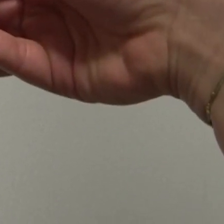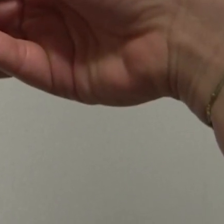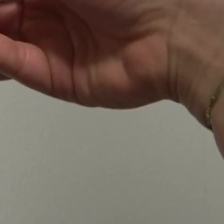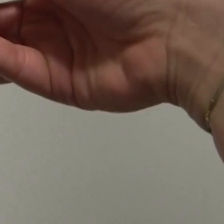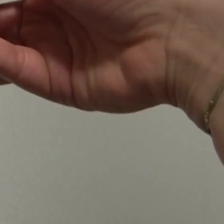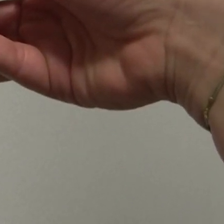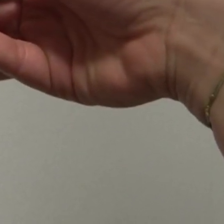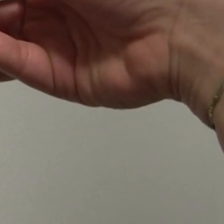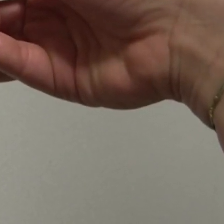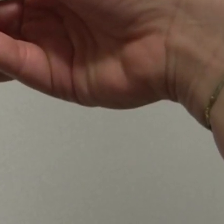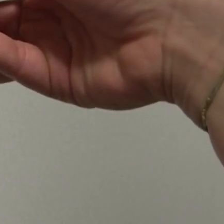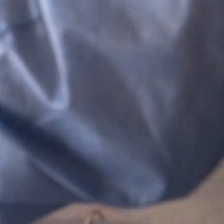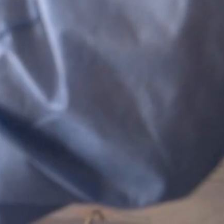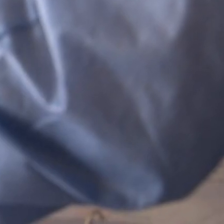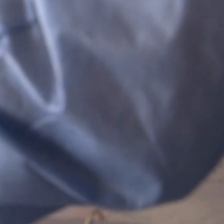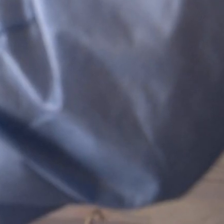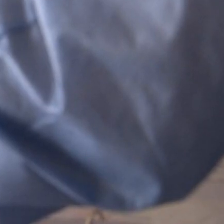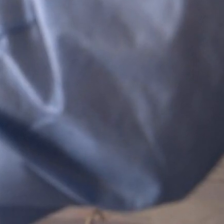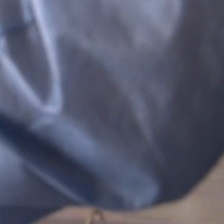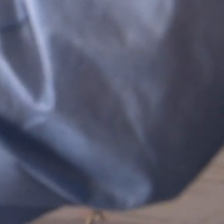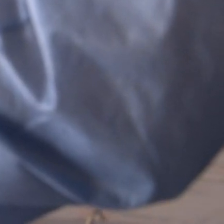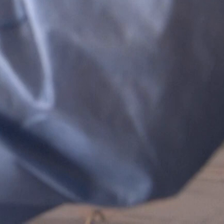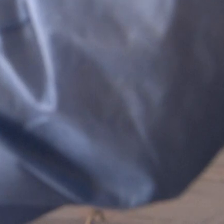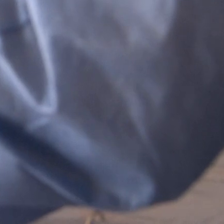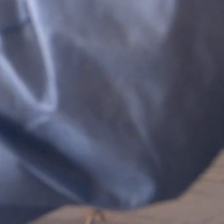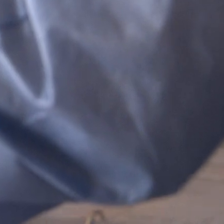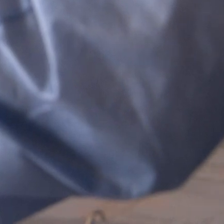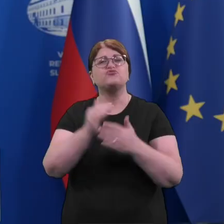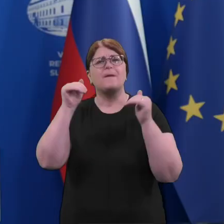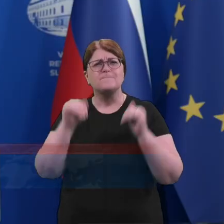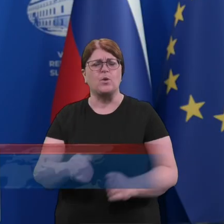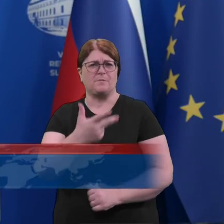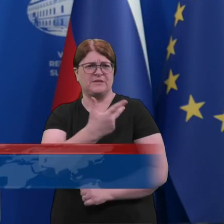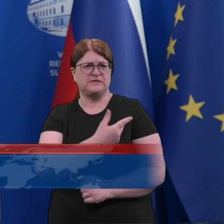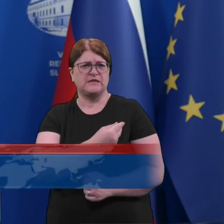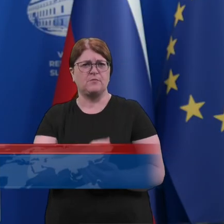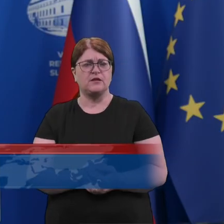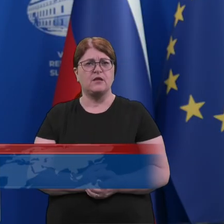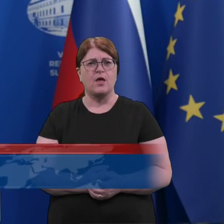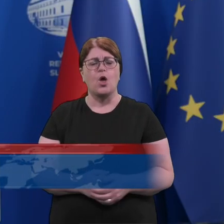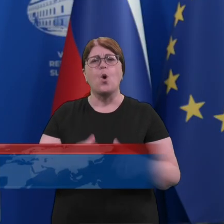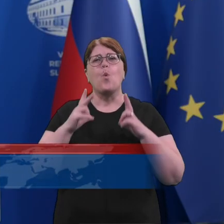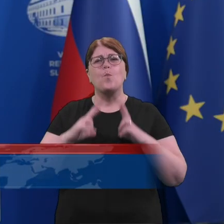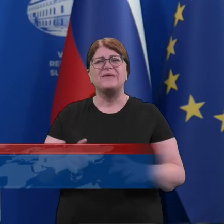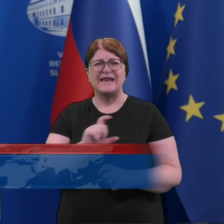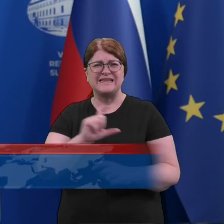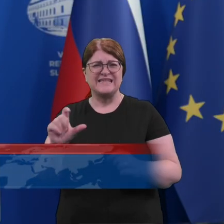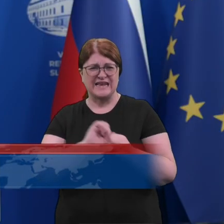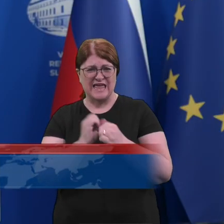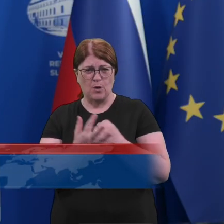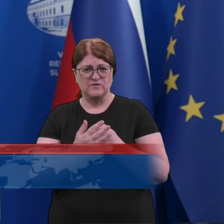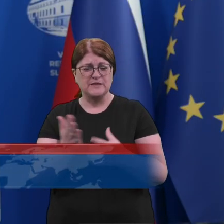lahko cepili in tako zaščitili sebe pred hudo obliko bolezni COVID-19. Umiranje zaradi COVID-19 v